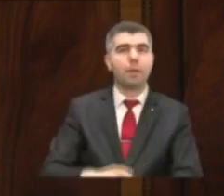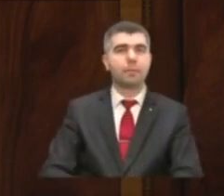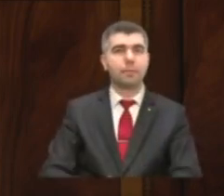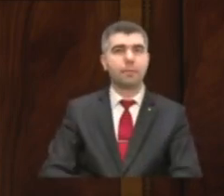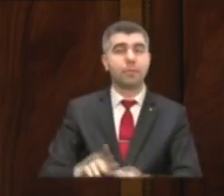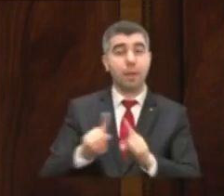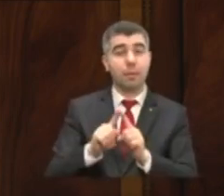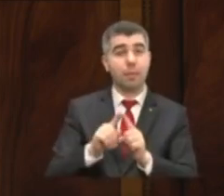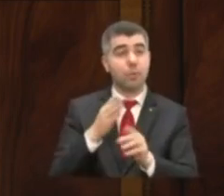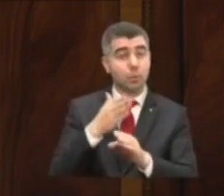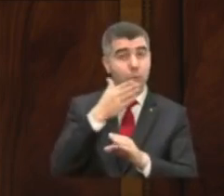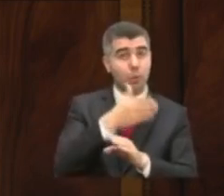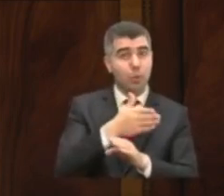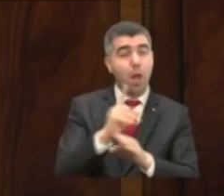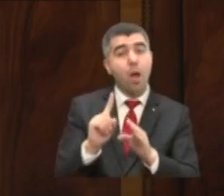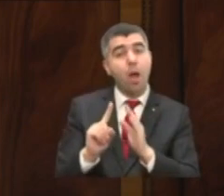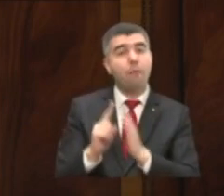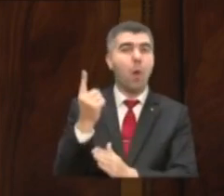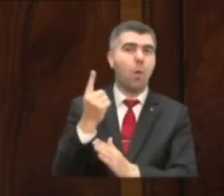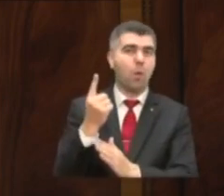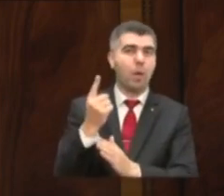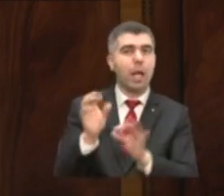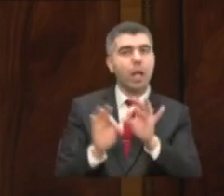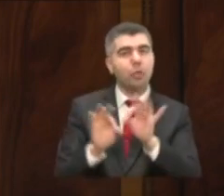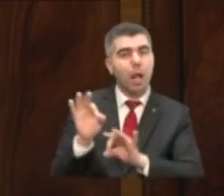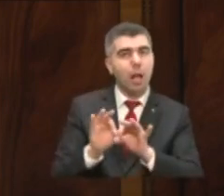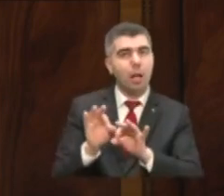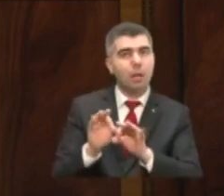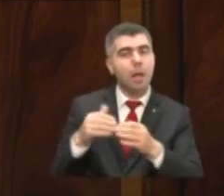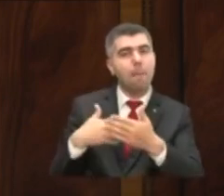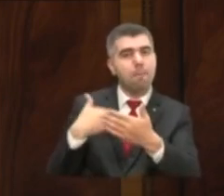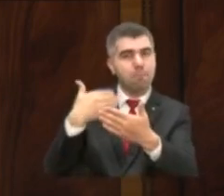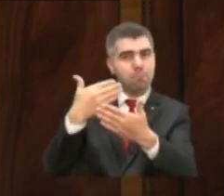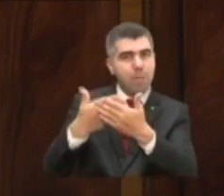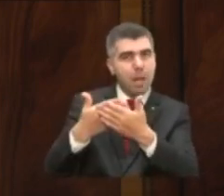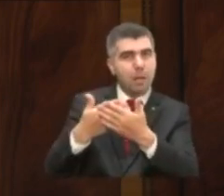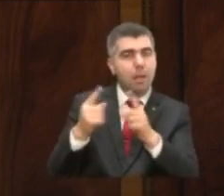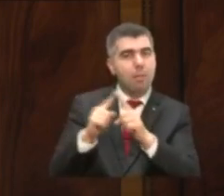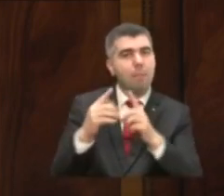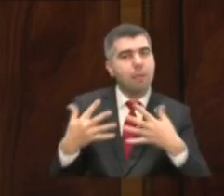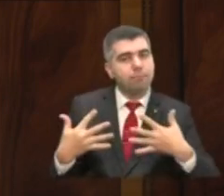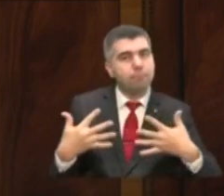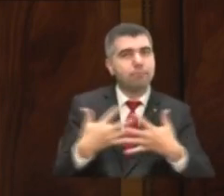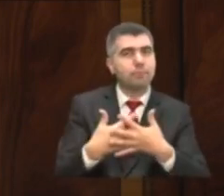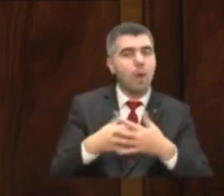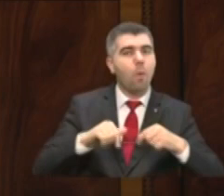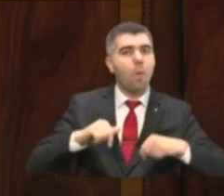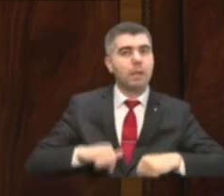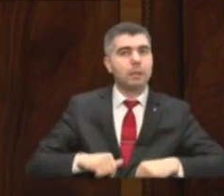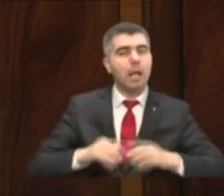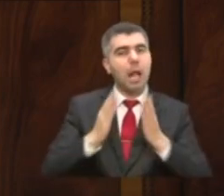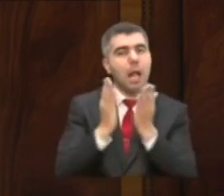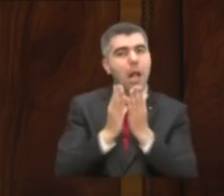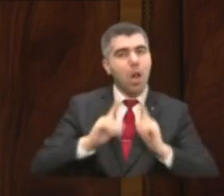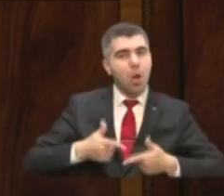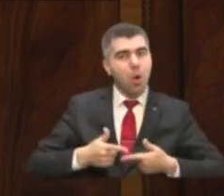هذا الدخول في 9 هذا غير إجراء أول، الإجراءات الأخرى يتم بلورتها مع الشركاء. اليوم السيد الوزير مشكورا